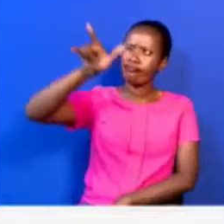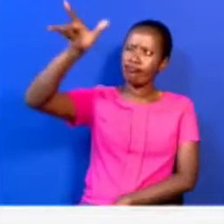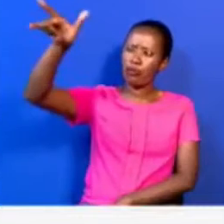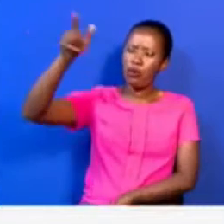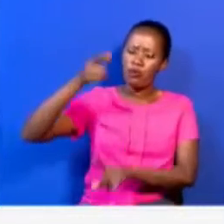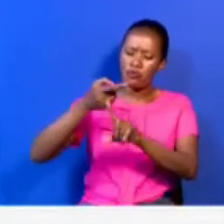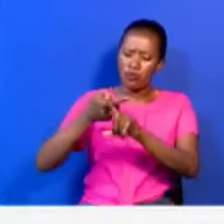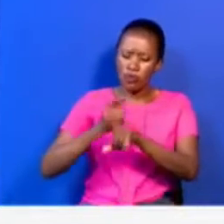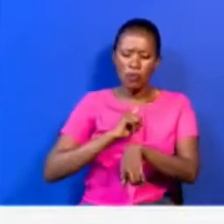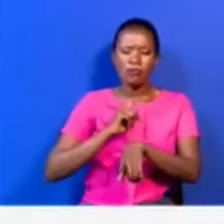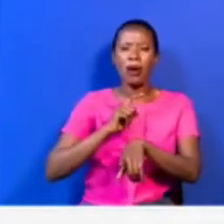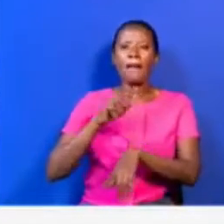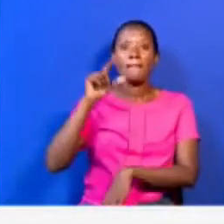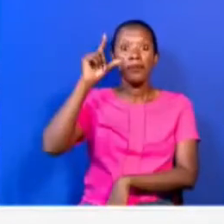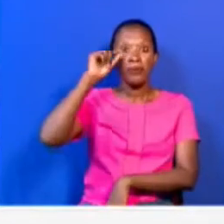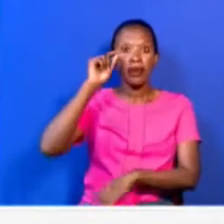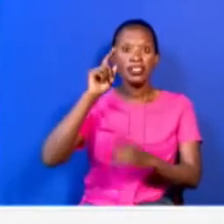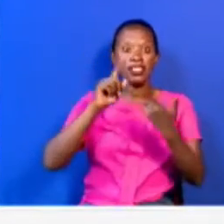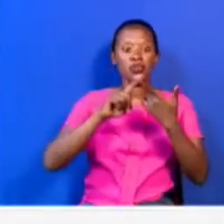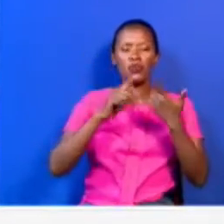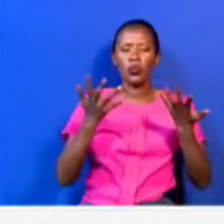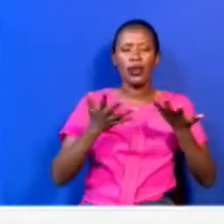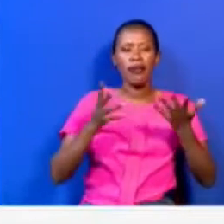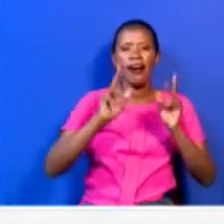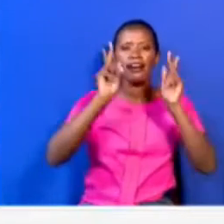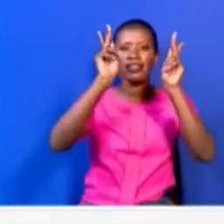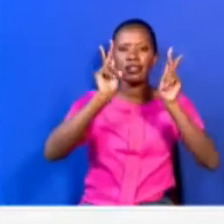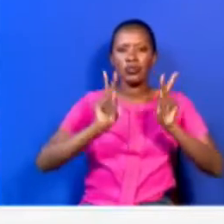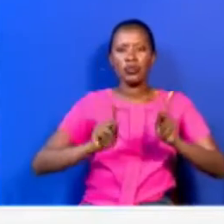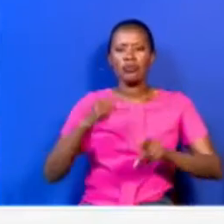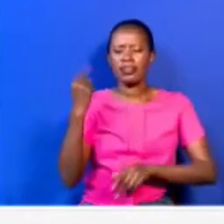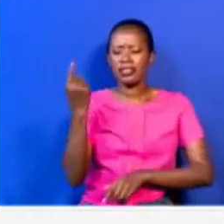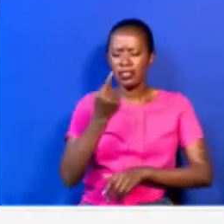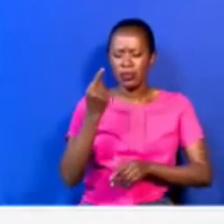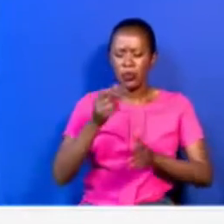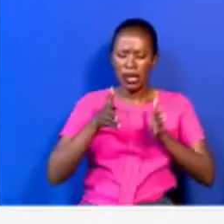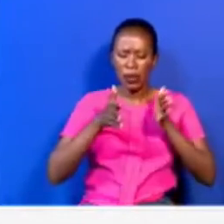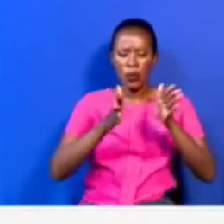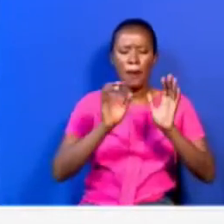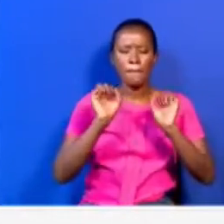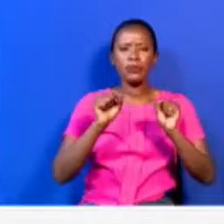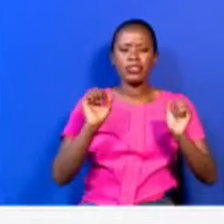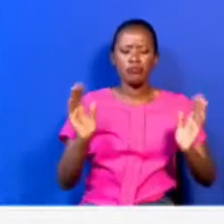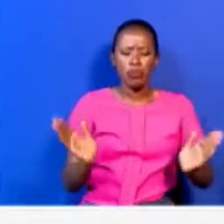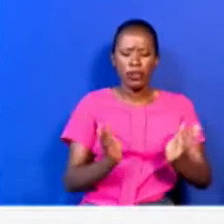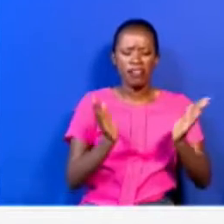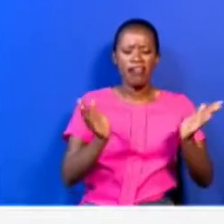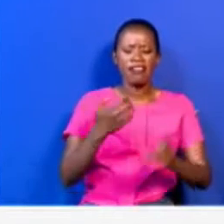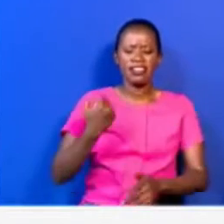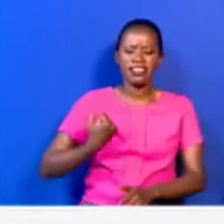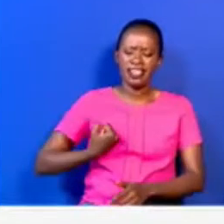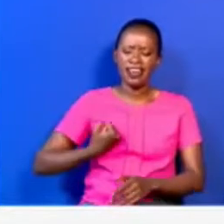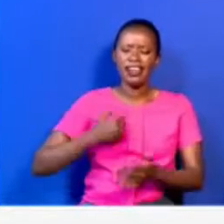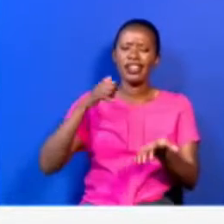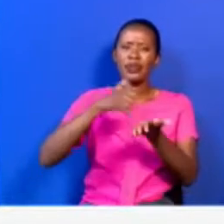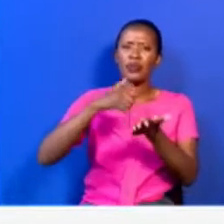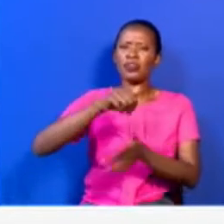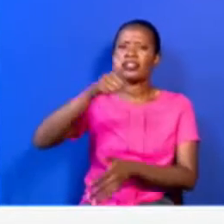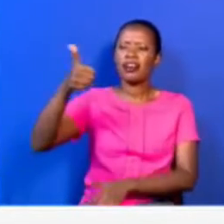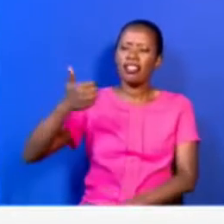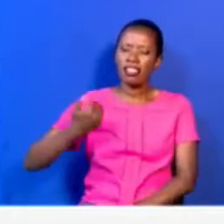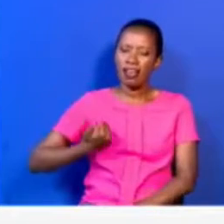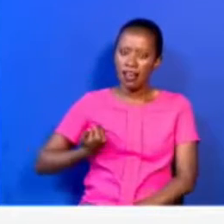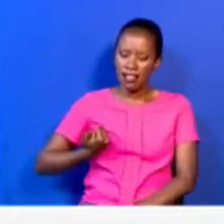Mombasa hadi Kisumu akisema kuwa hiyo ni njia ya kipekee ya kumtia motisha msichana huyo pamoja na wanafunzi wengine.